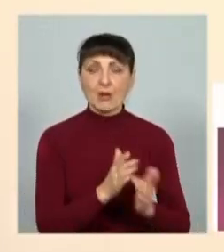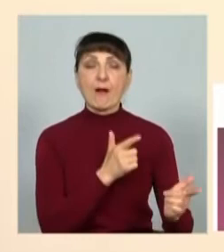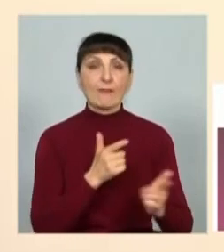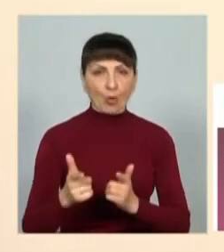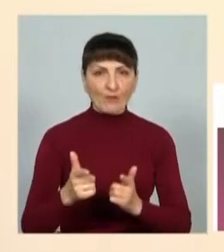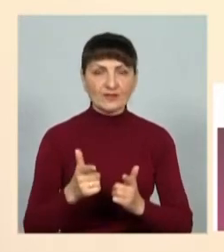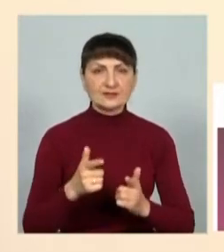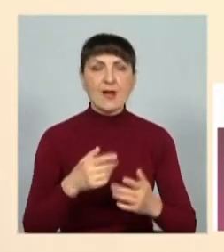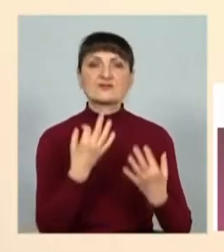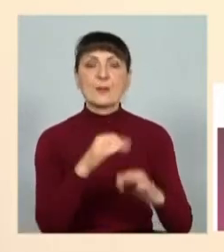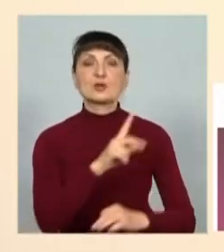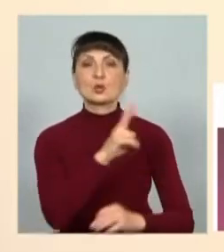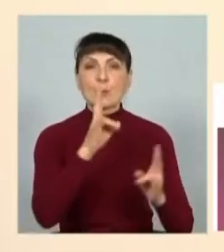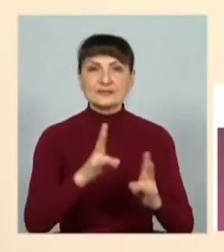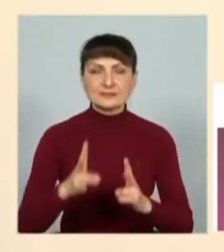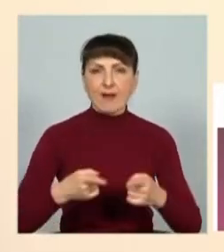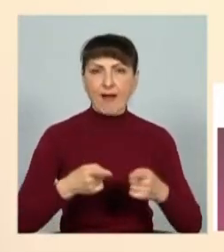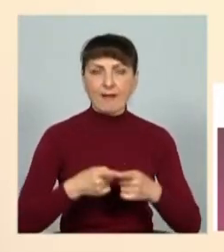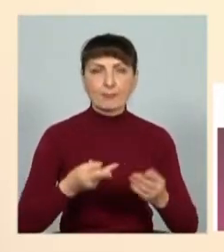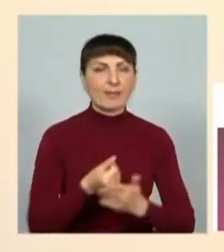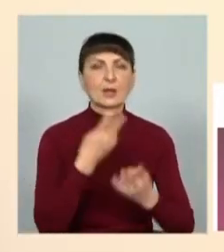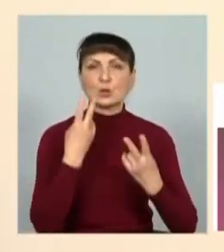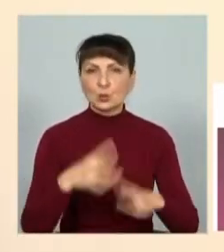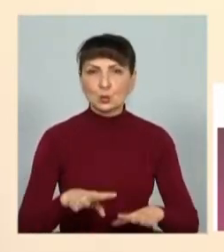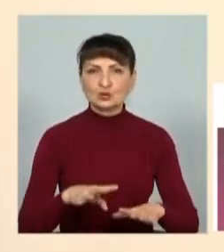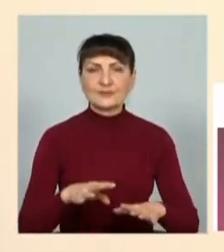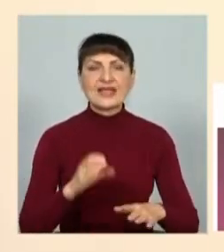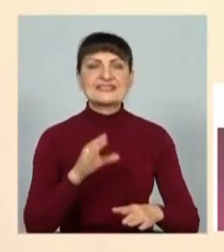готовность освободить пострадавших от уплаты аренды торговые центры